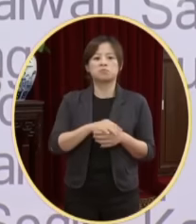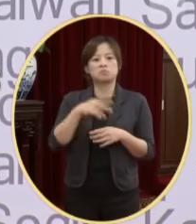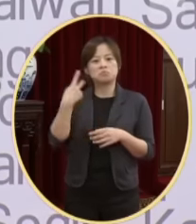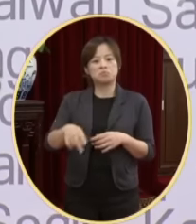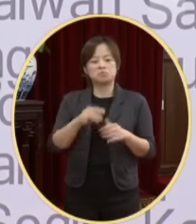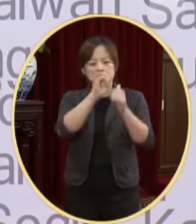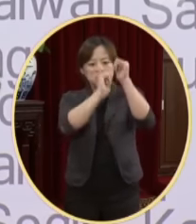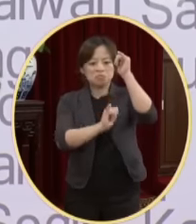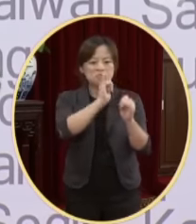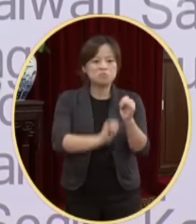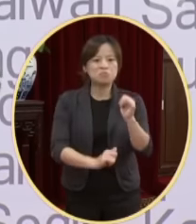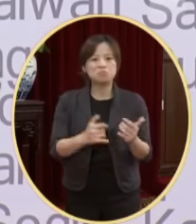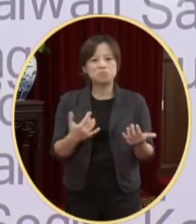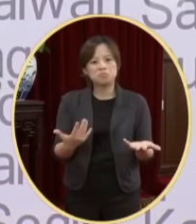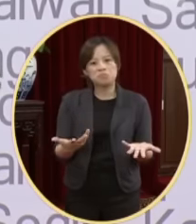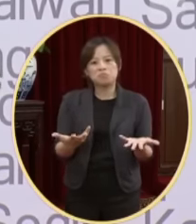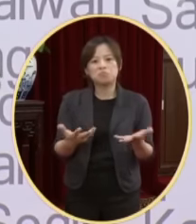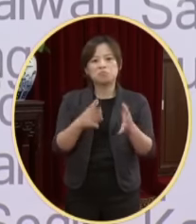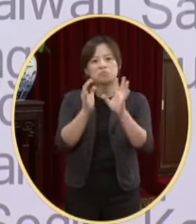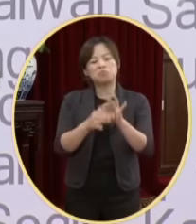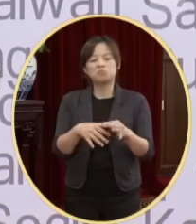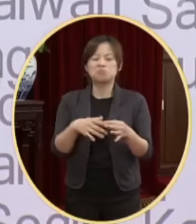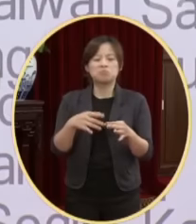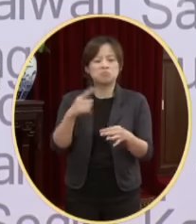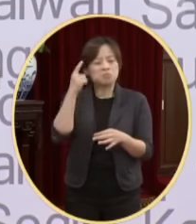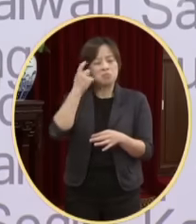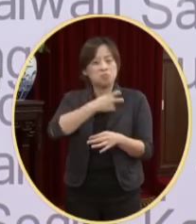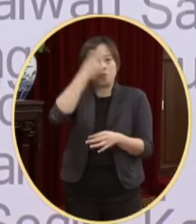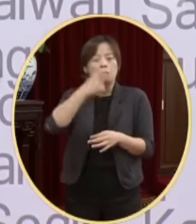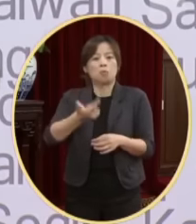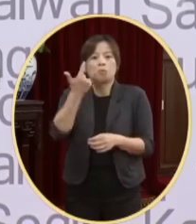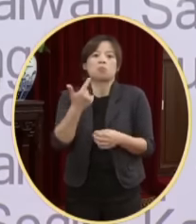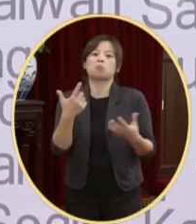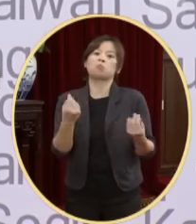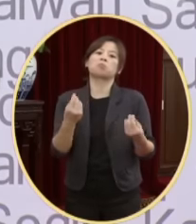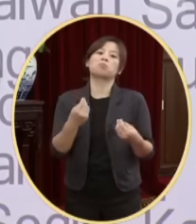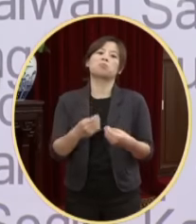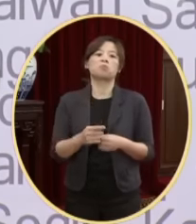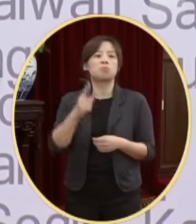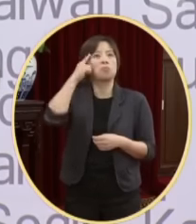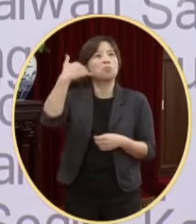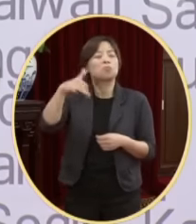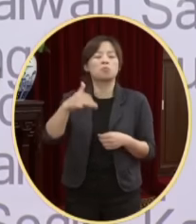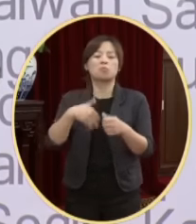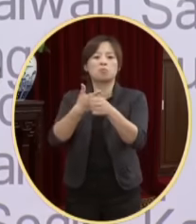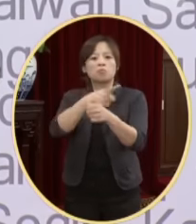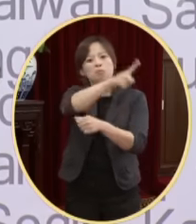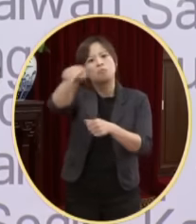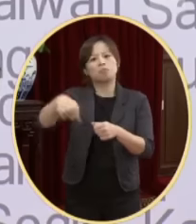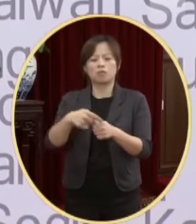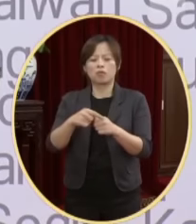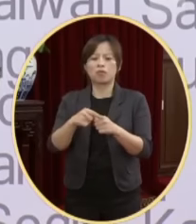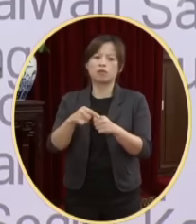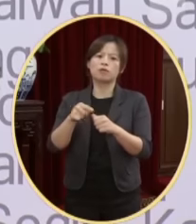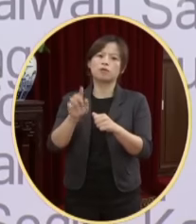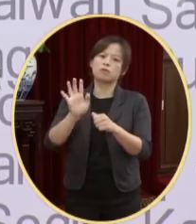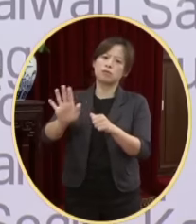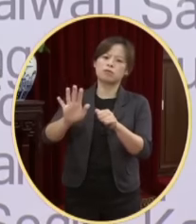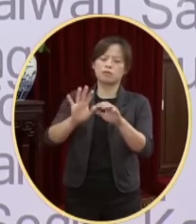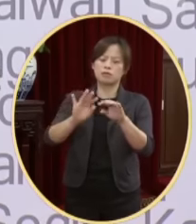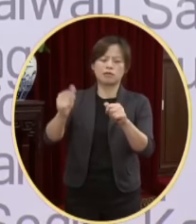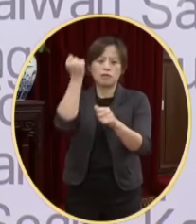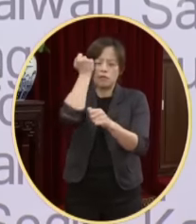世世代代都未能及早发现我们不够努力， 才会让各位身上的苦一直